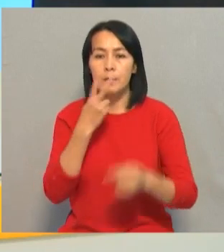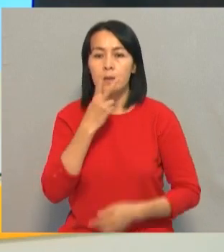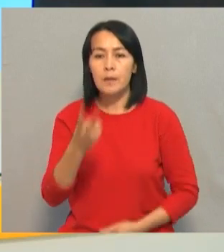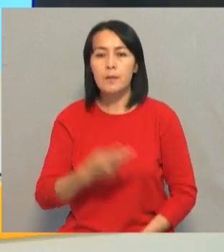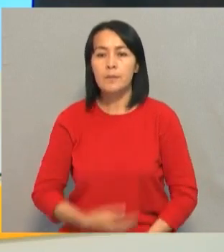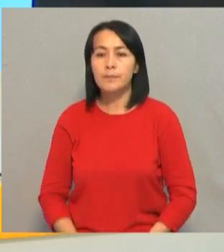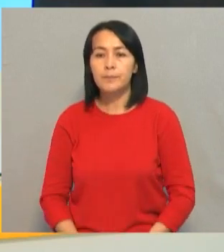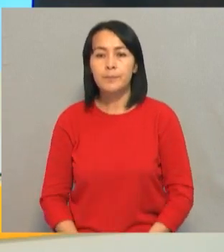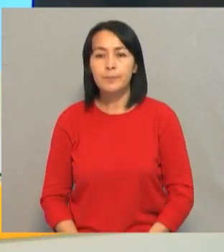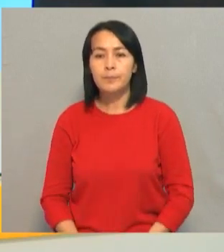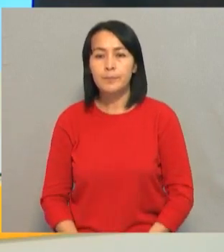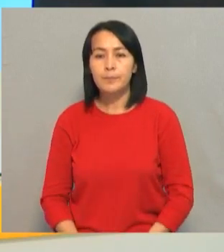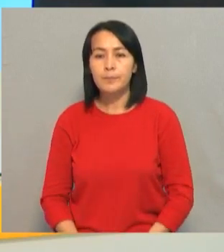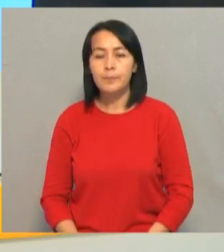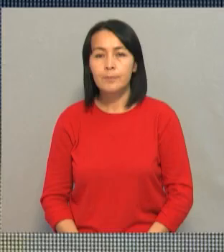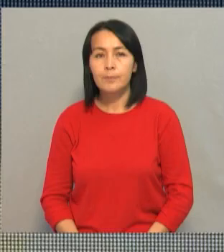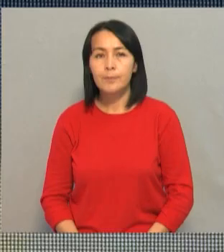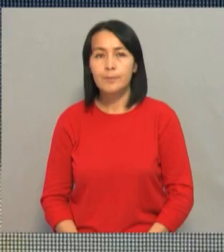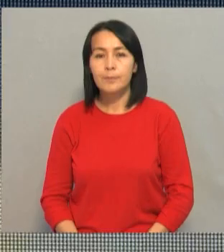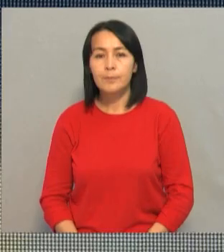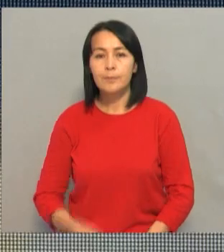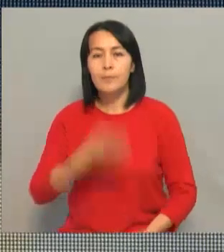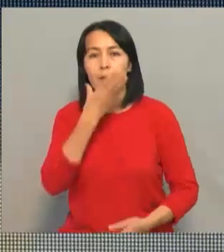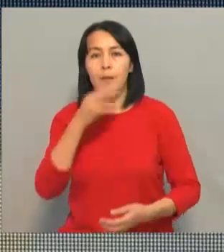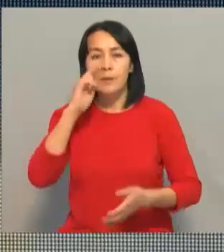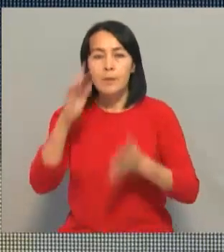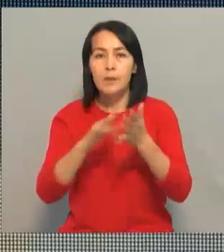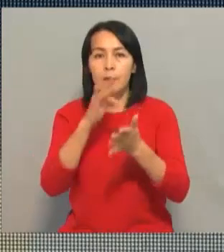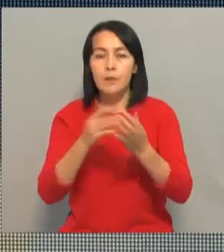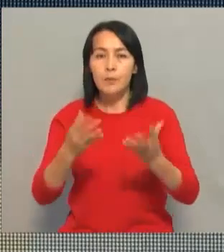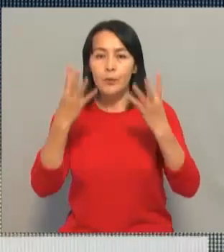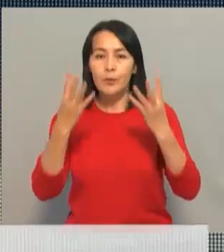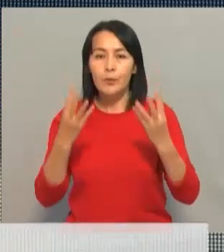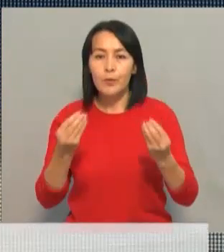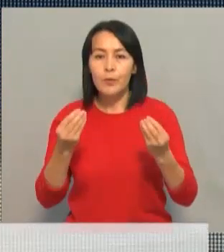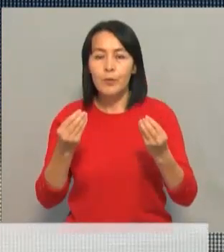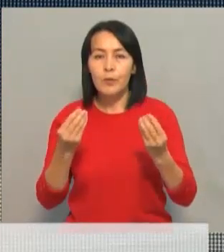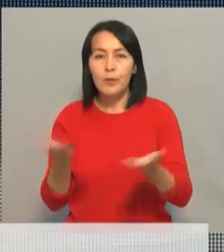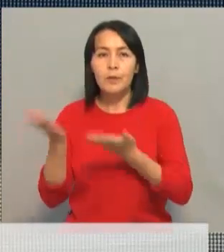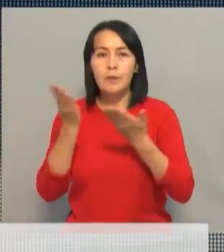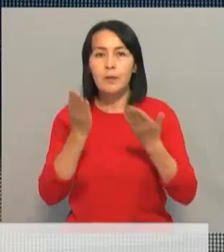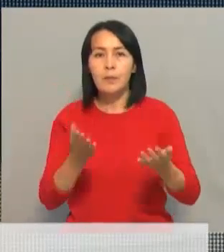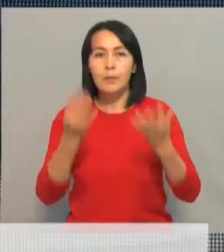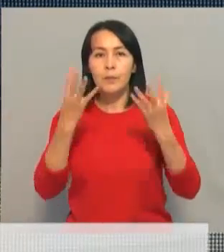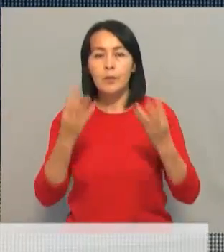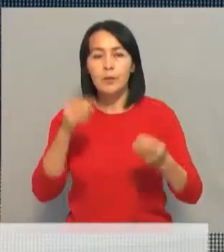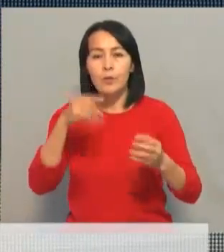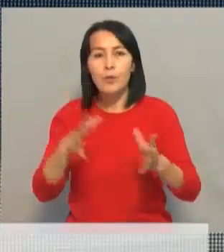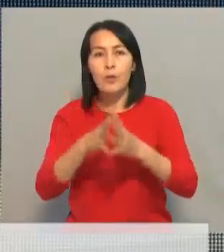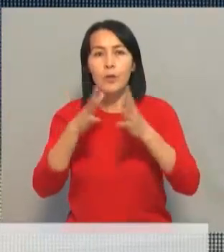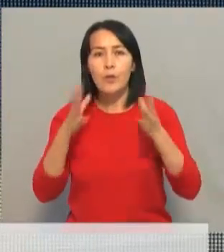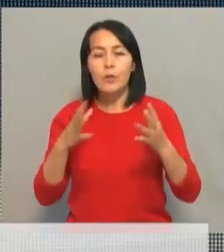Қалмырзағызы жіліктеп жеткізсін. Шырайлы Шымкент қаласына бүгінгі ат басын тіреп, бүгінгі таңда осындай